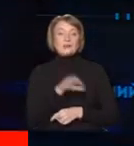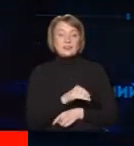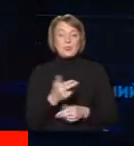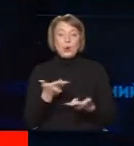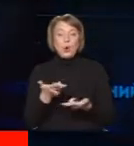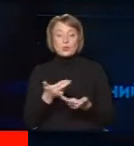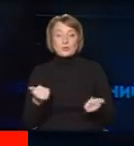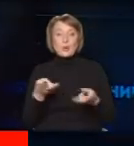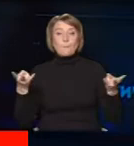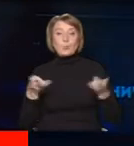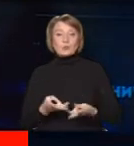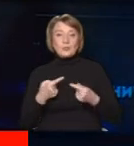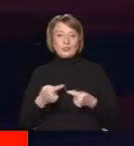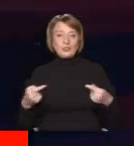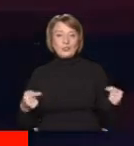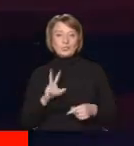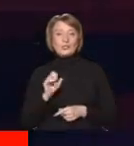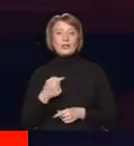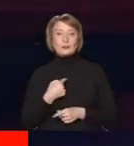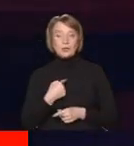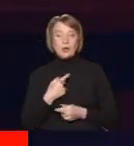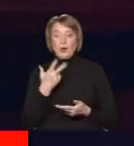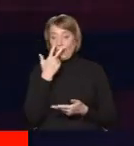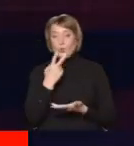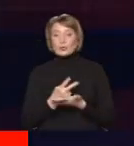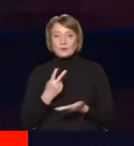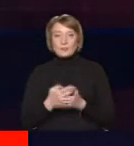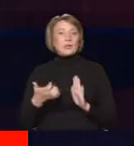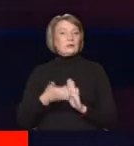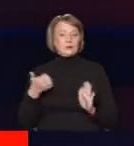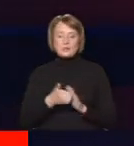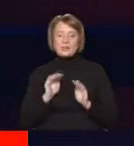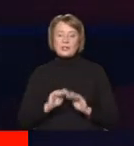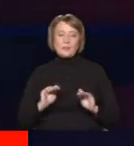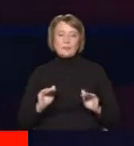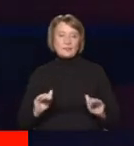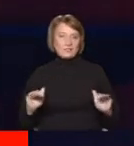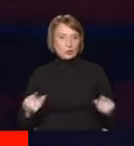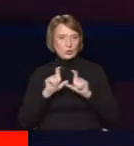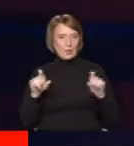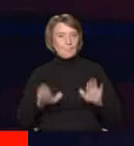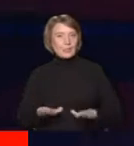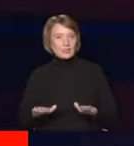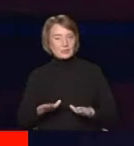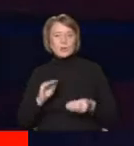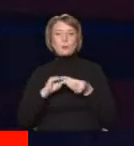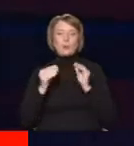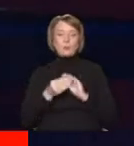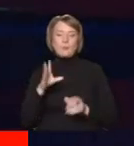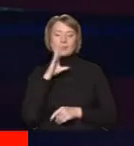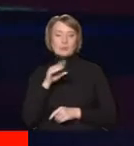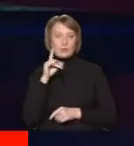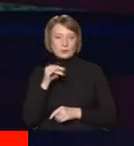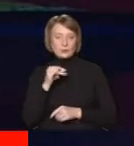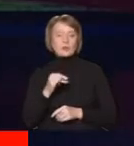потрібні речі для киян. Тобто не треба змагатися програмами. Очевидно, що не вистачає місць в садочках. Очевидно, що у нас проблема з маршрутками, і це їх треба замінювати